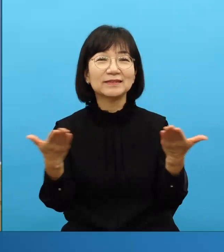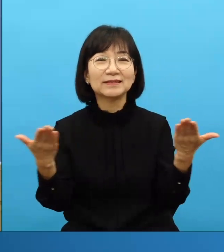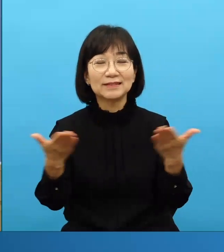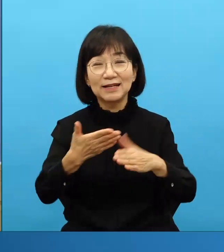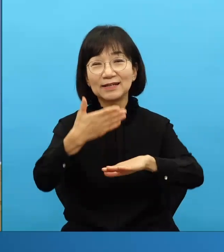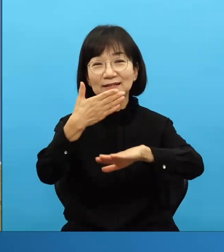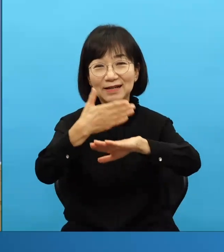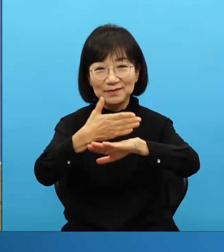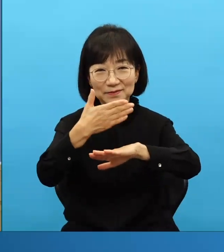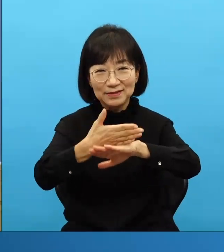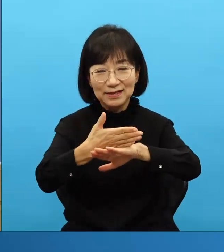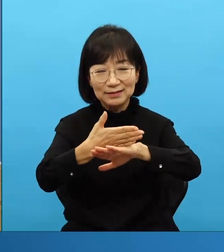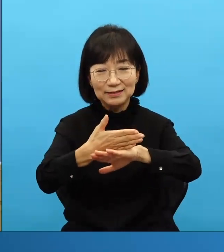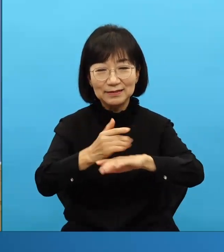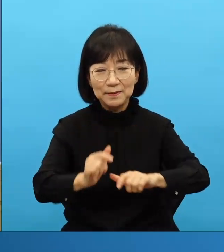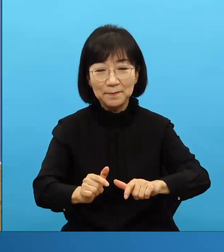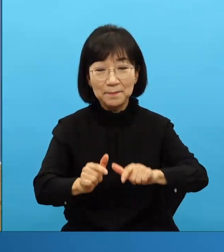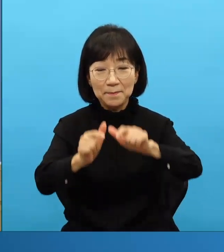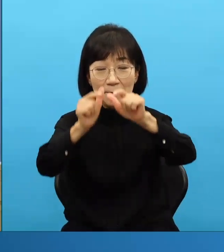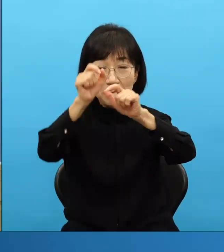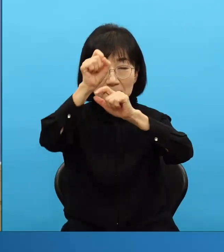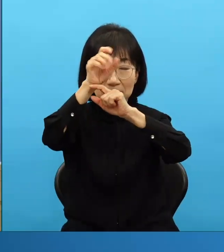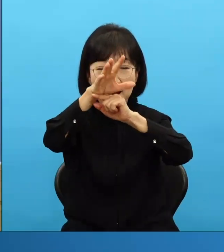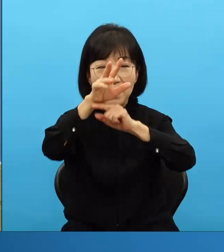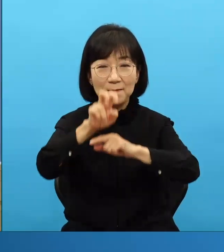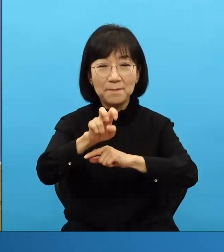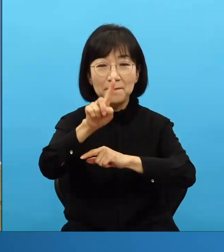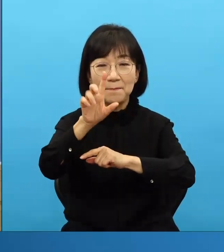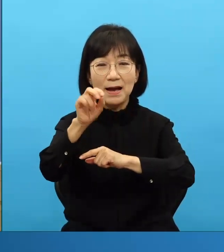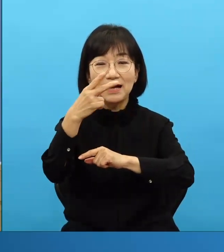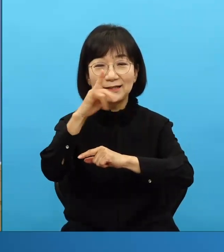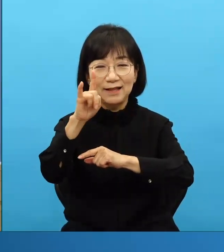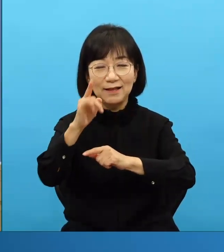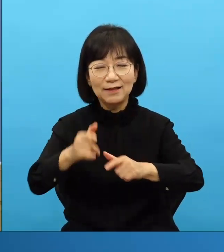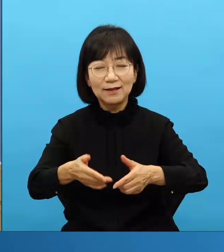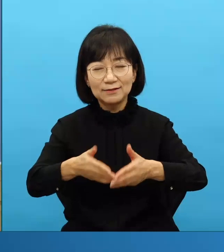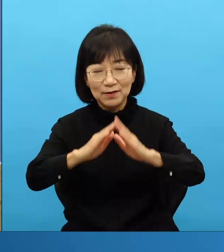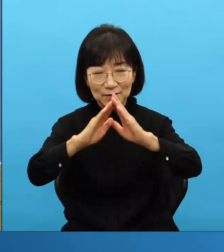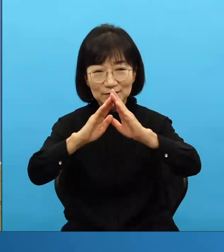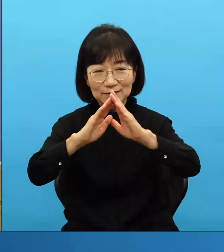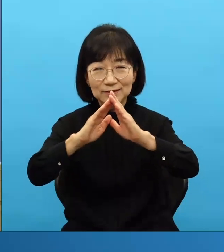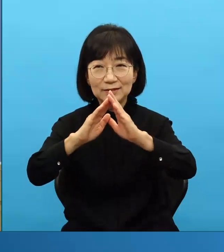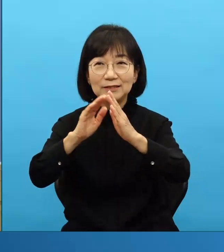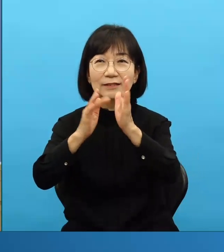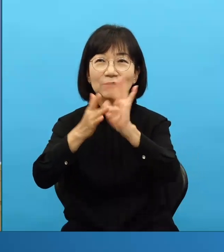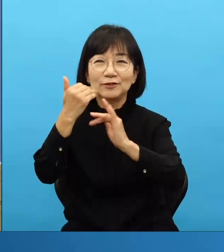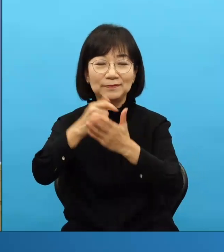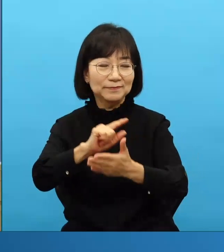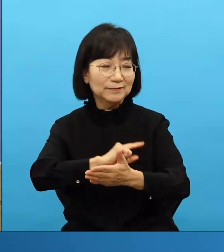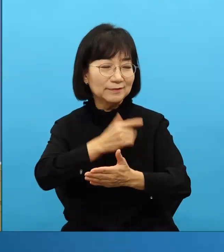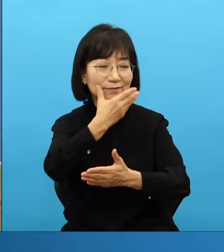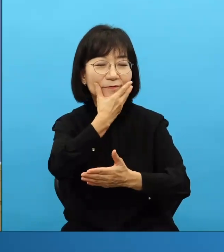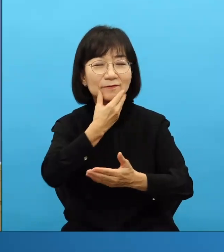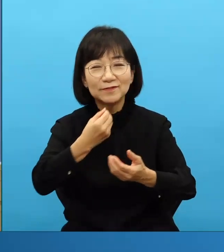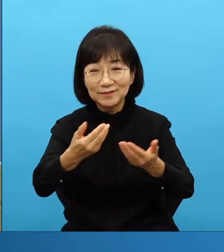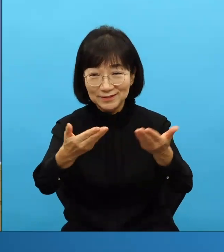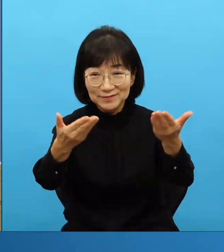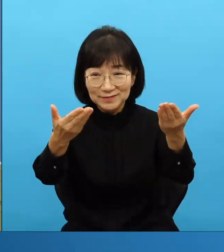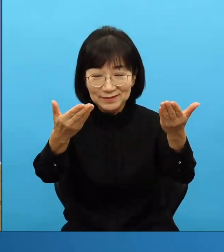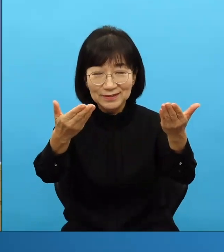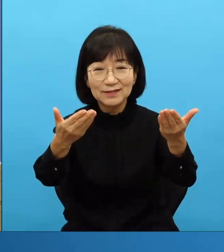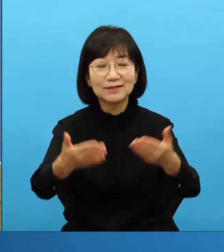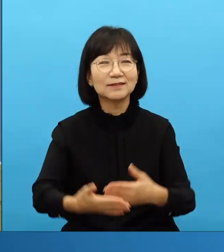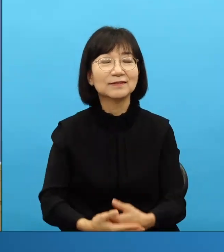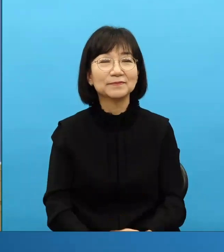망대가 세워지길 축복합니다. Those partisans must break down, and instead, may you have the partisans to rejoice always, pray continuously, and give thanks in all